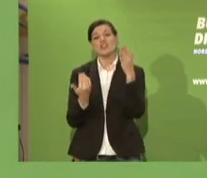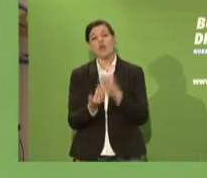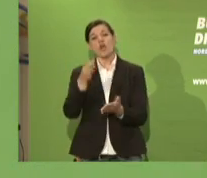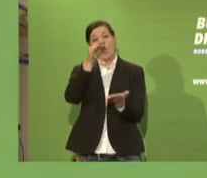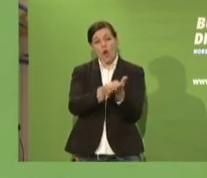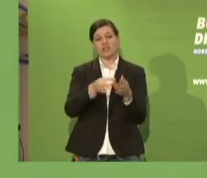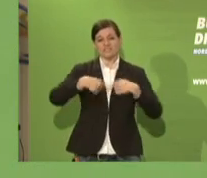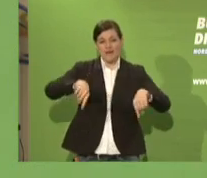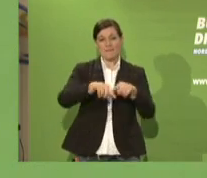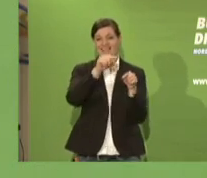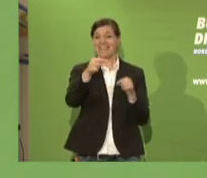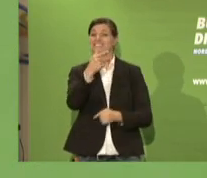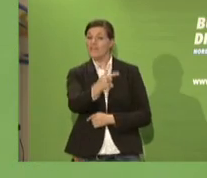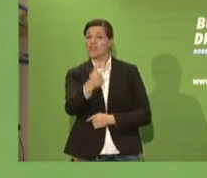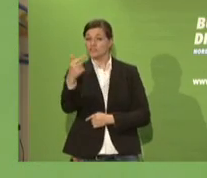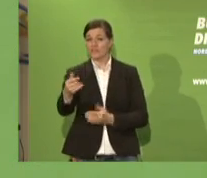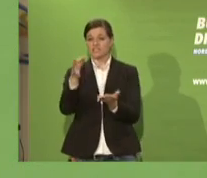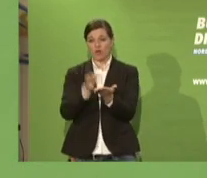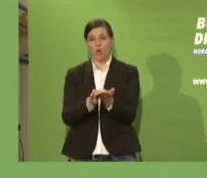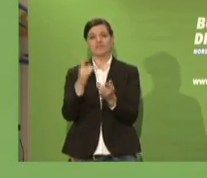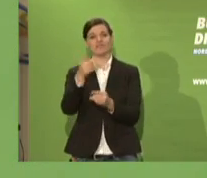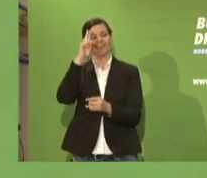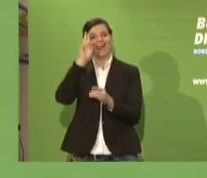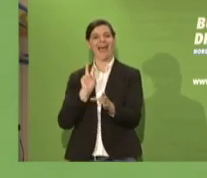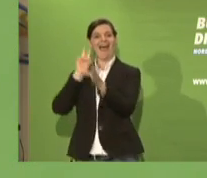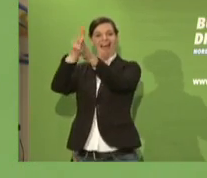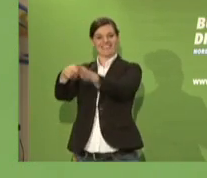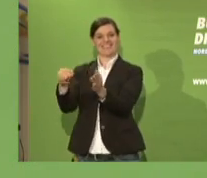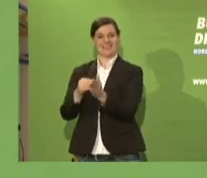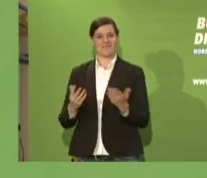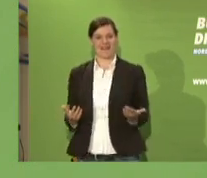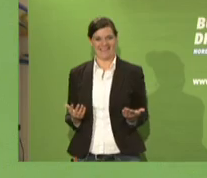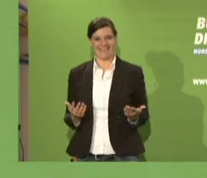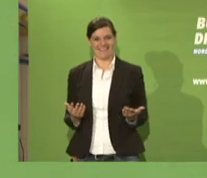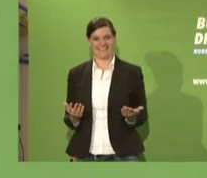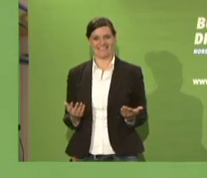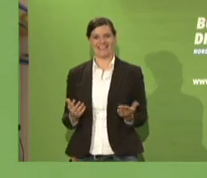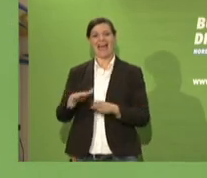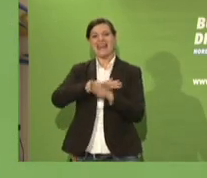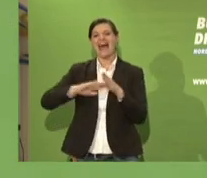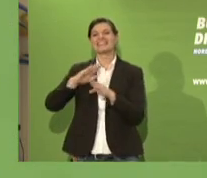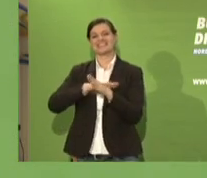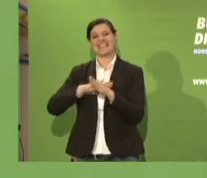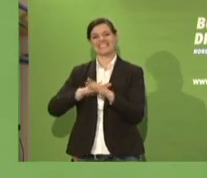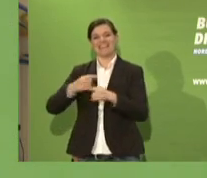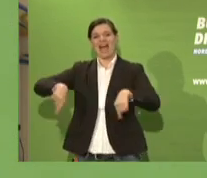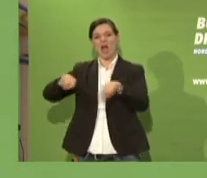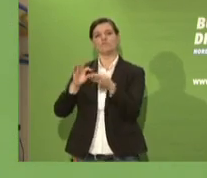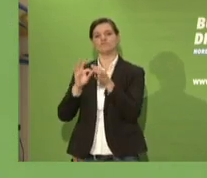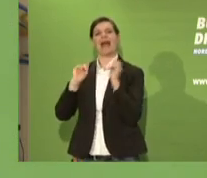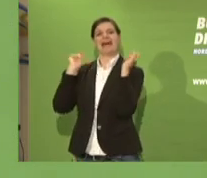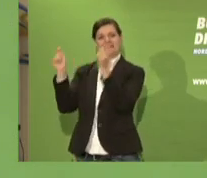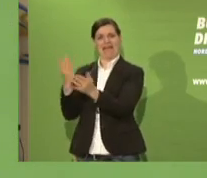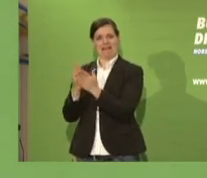in 22 Orten sind wir in die Räte eingezogen. Der Antrag zu den ländlichen Räumen, unser Motto des Tages, zeigt